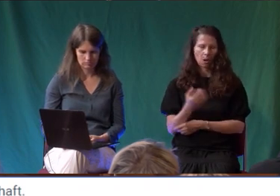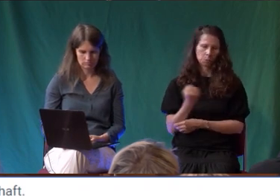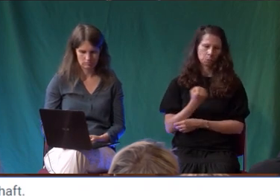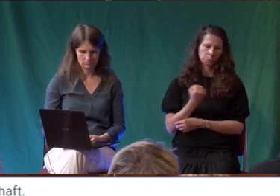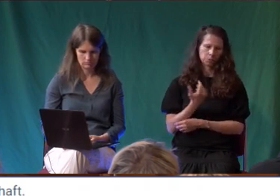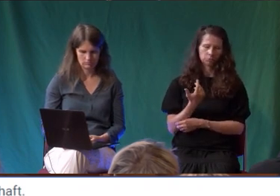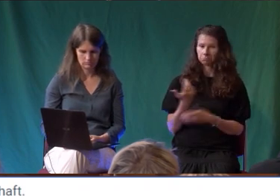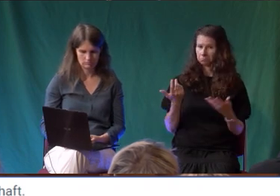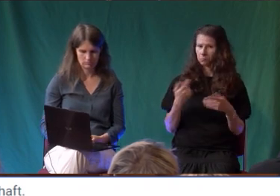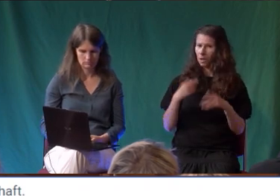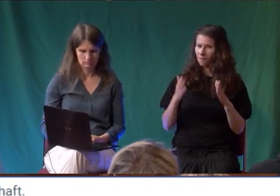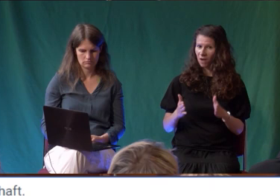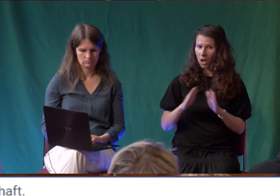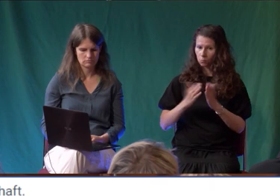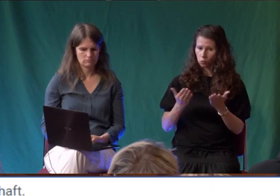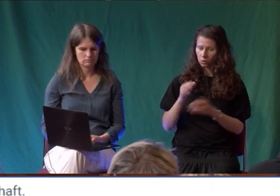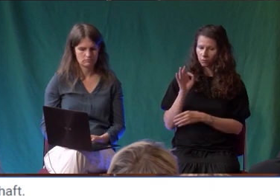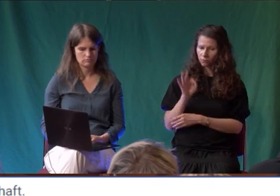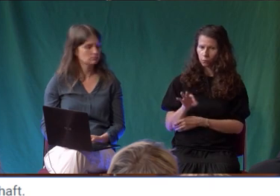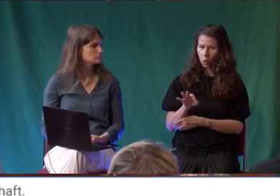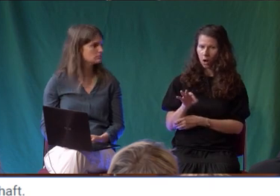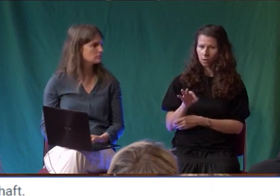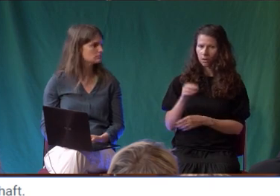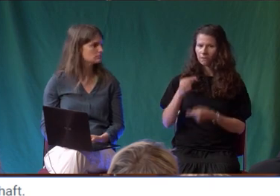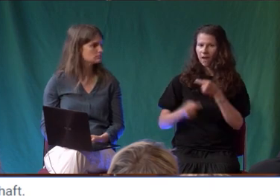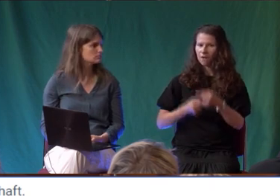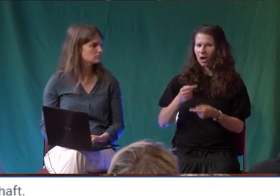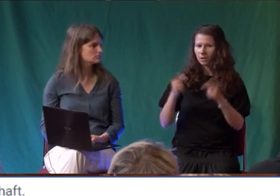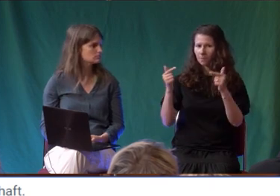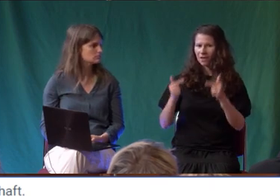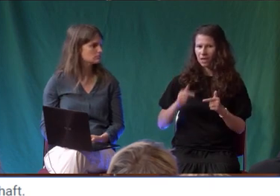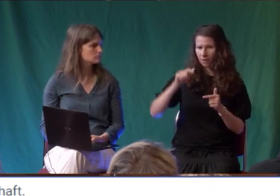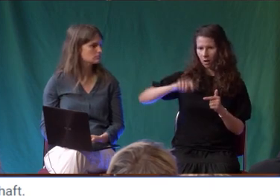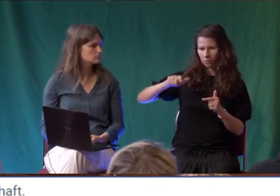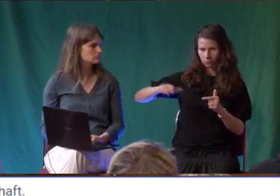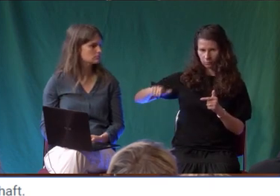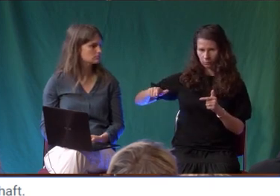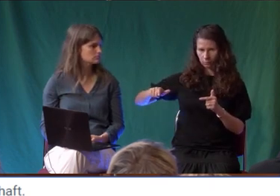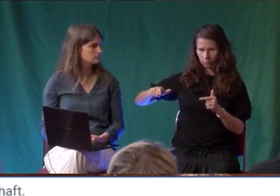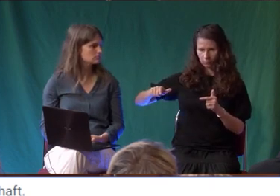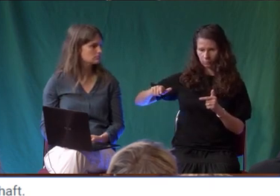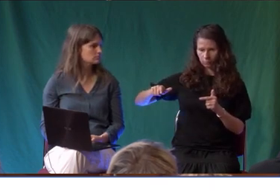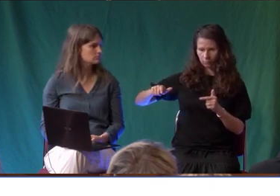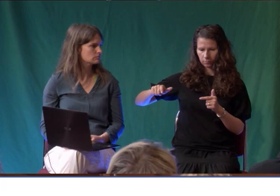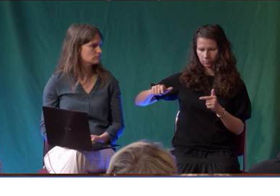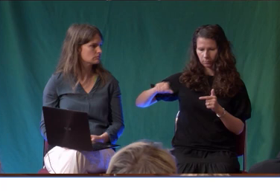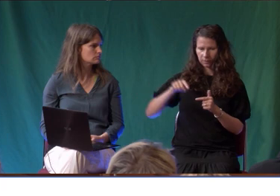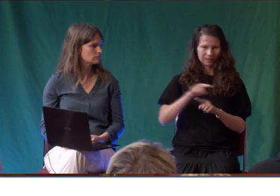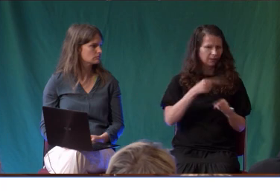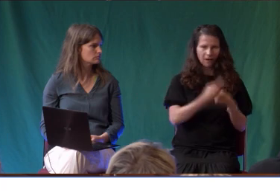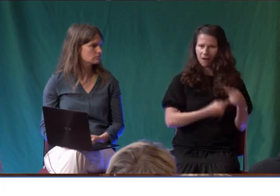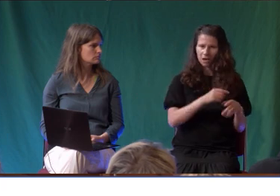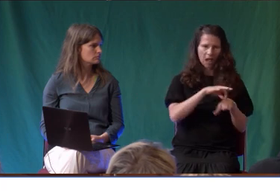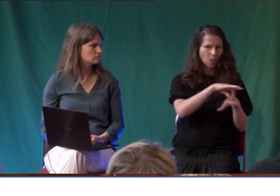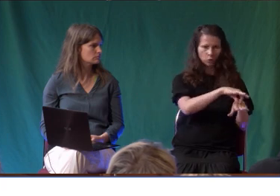mal in einem Fachbuch für Verfahrenspfleger nicht zu verwechseln mit dem verfahrenslotsendi ab